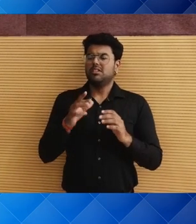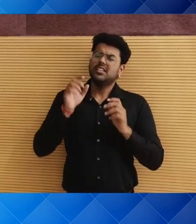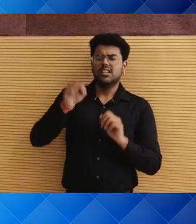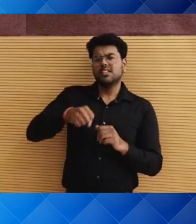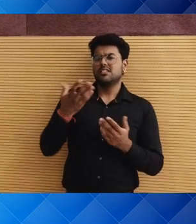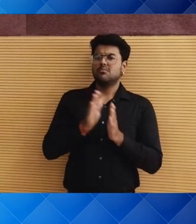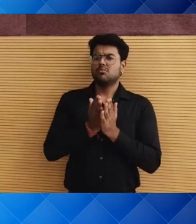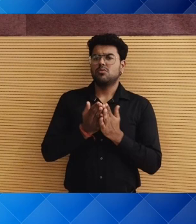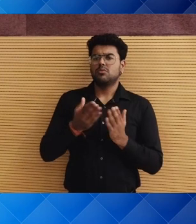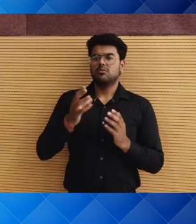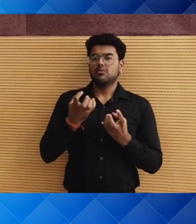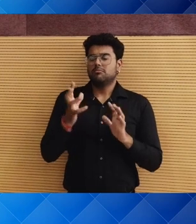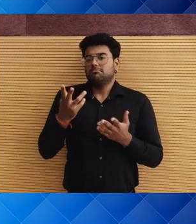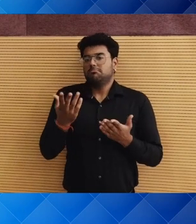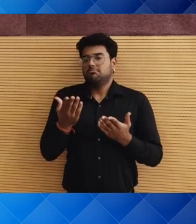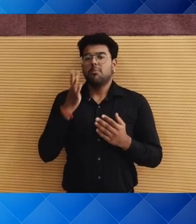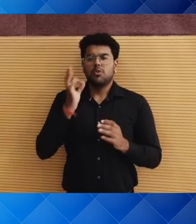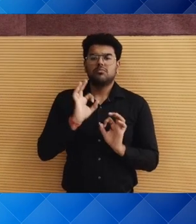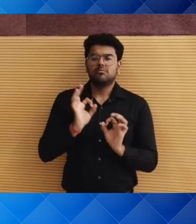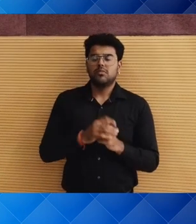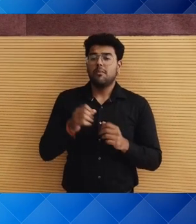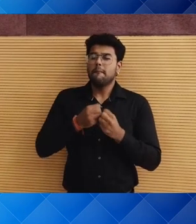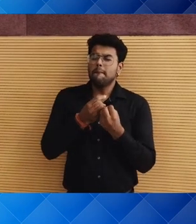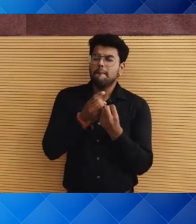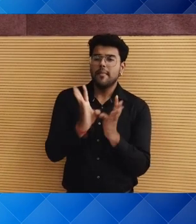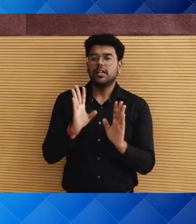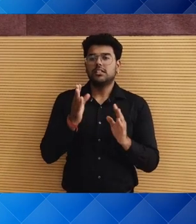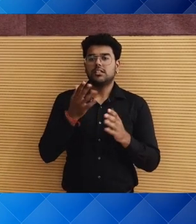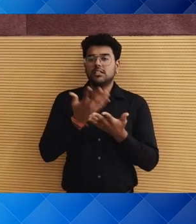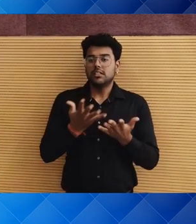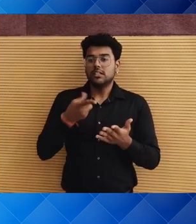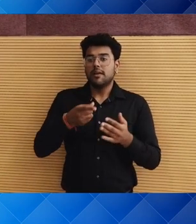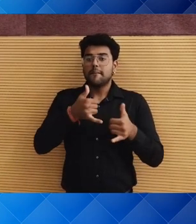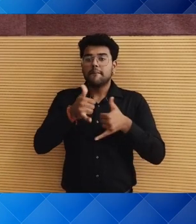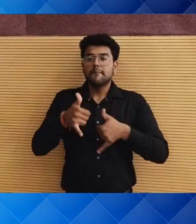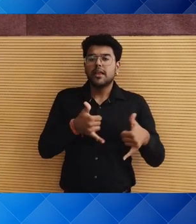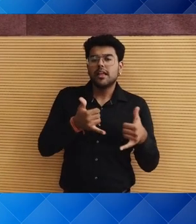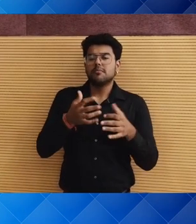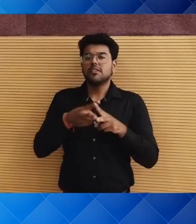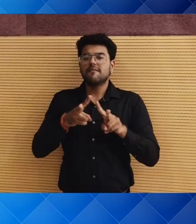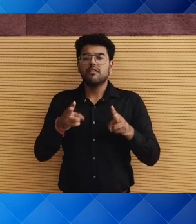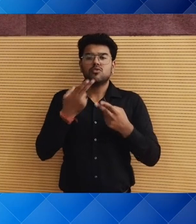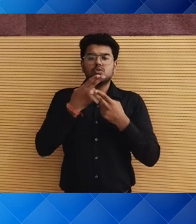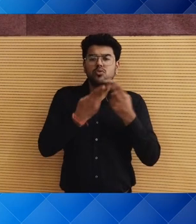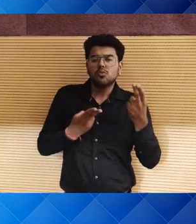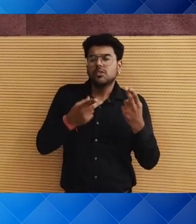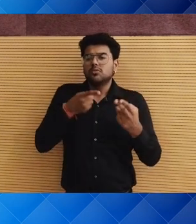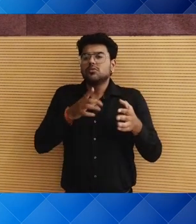क्योंकि बहुत सारा चीज खेल आधारित होगा, कहानी आधारित